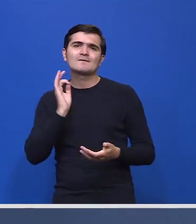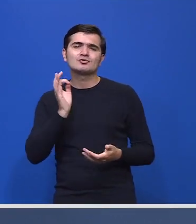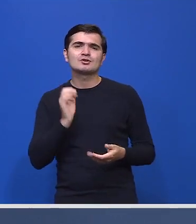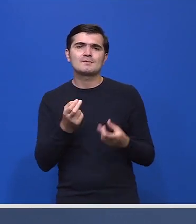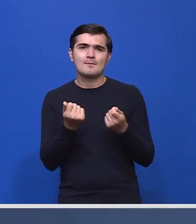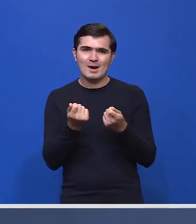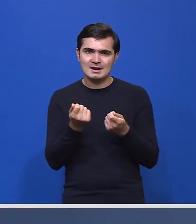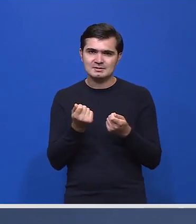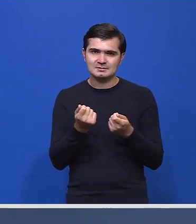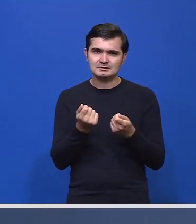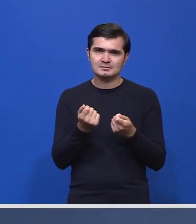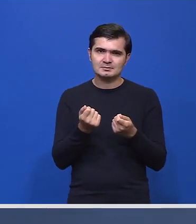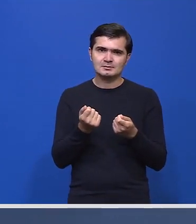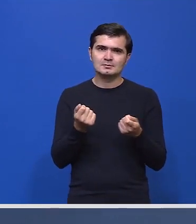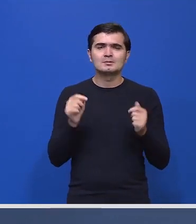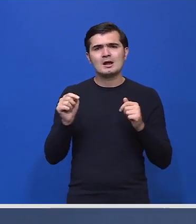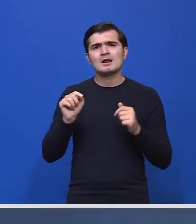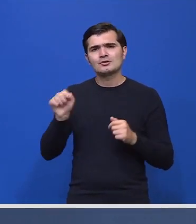banii pe care îi